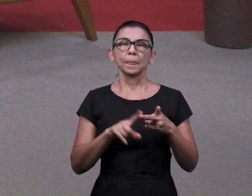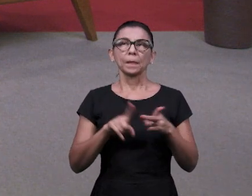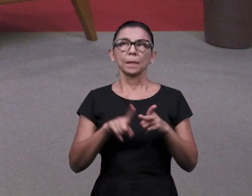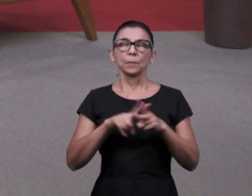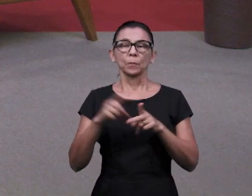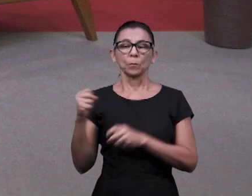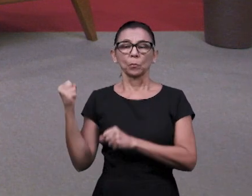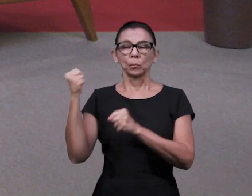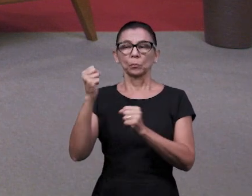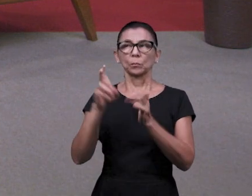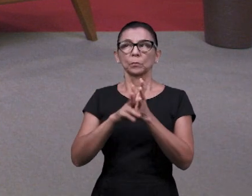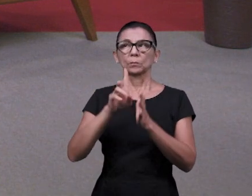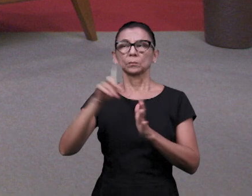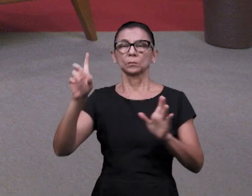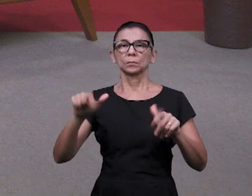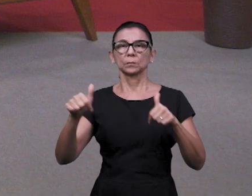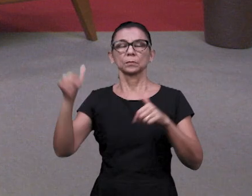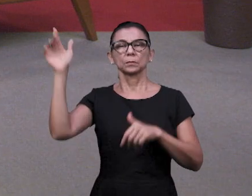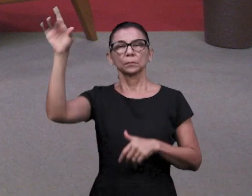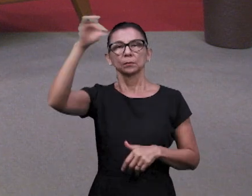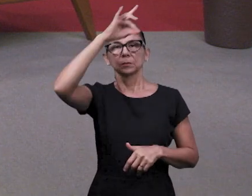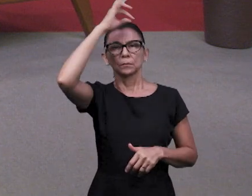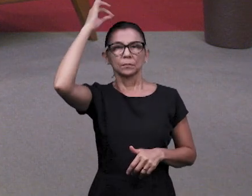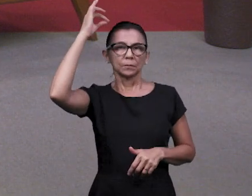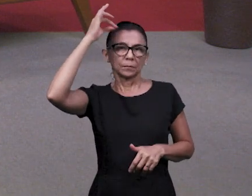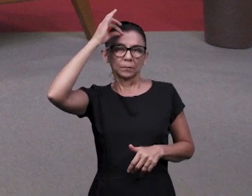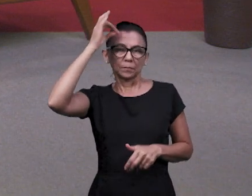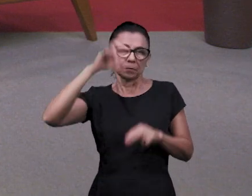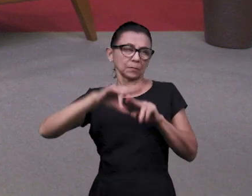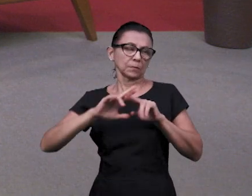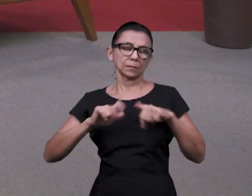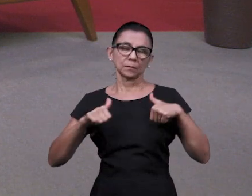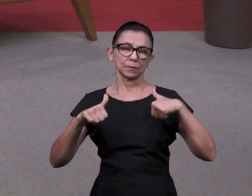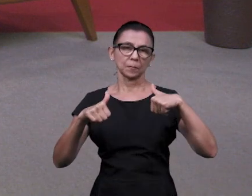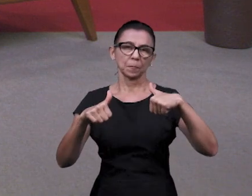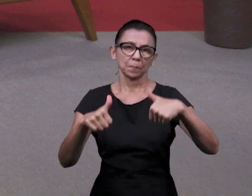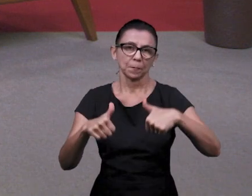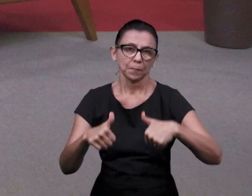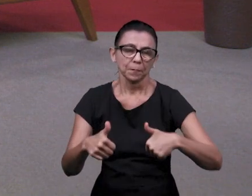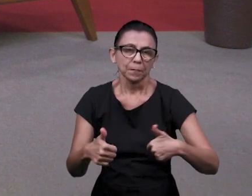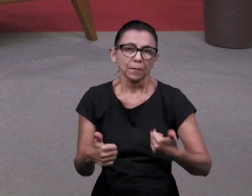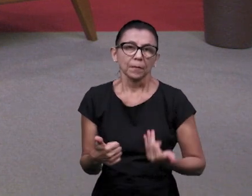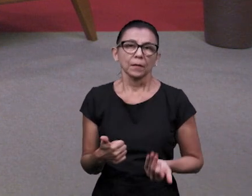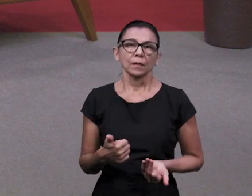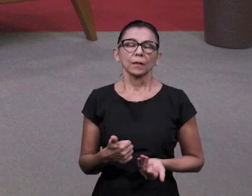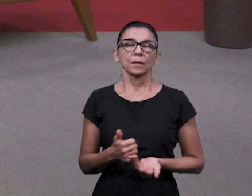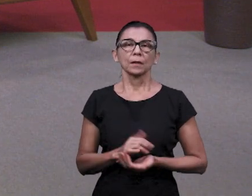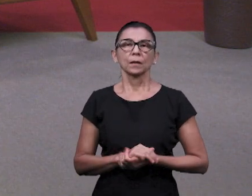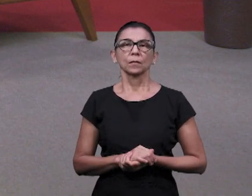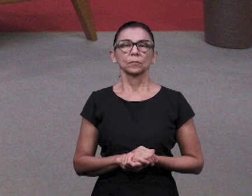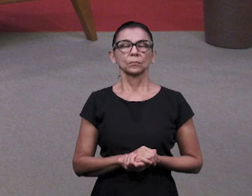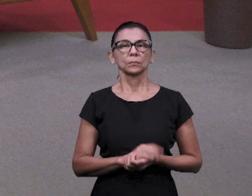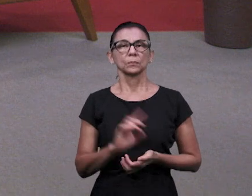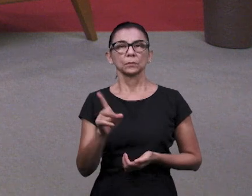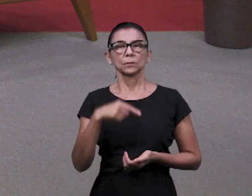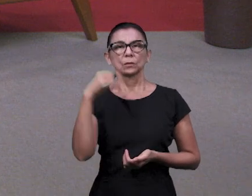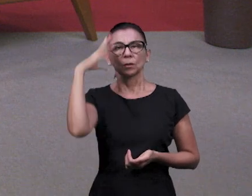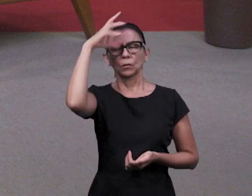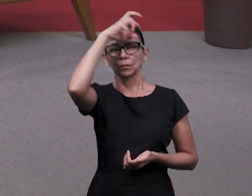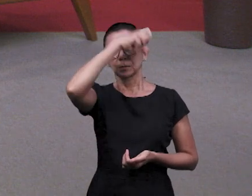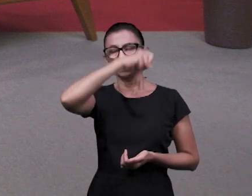La façon comme Dieu il agit dans notre vie nous fait comprendre, comme vous avez très bien mis, la doctrine nous